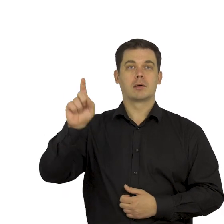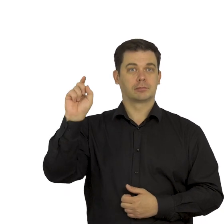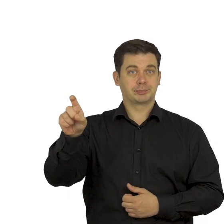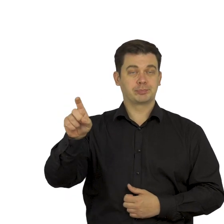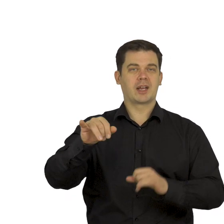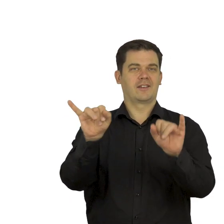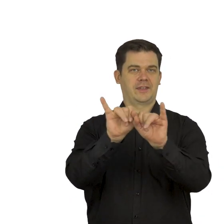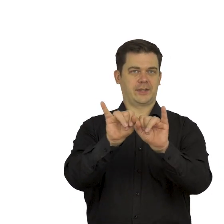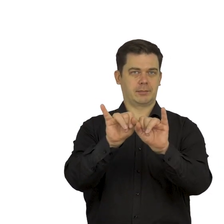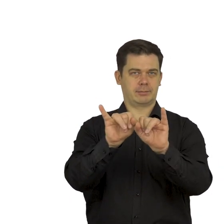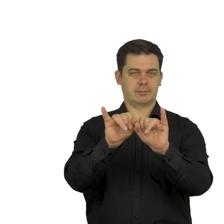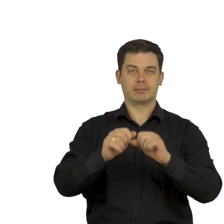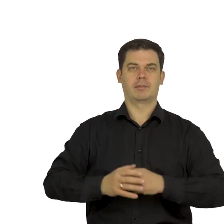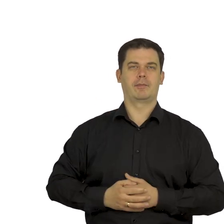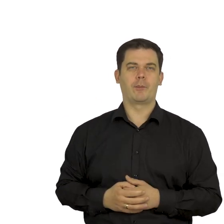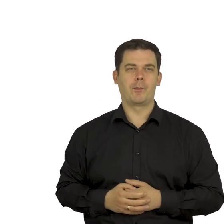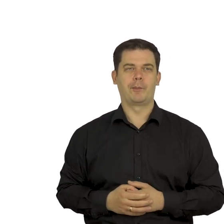Kliknij Wi-Fi,